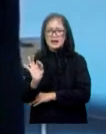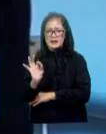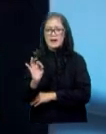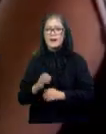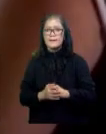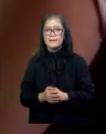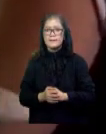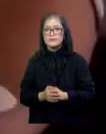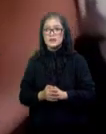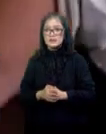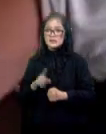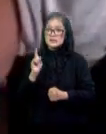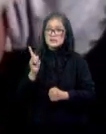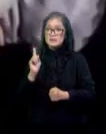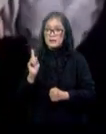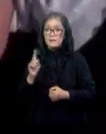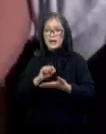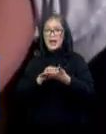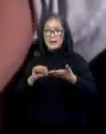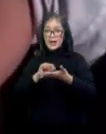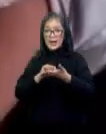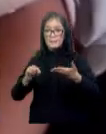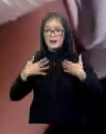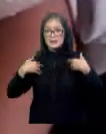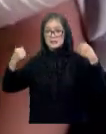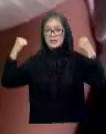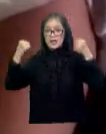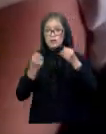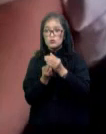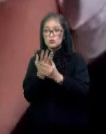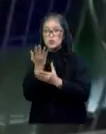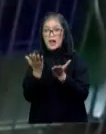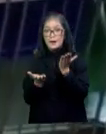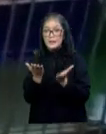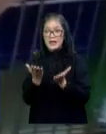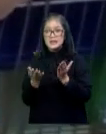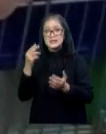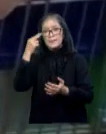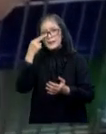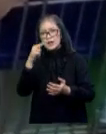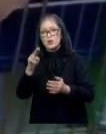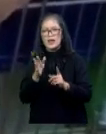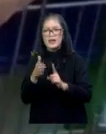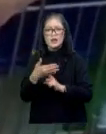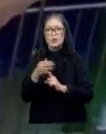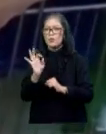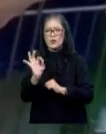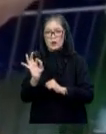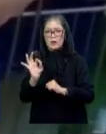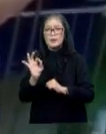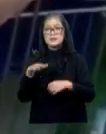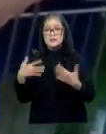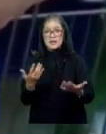Hal ini dikarenakan data nama tenaga kesehatan banyak yang belum muncul di aplikasi Peduli Lindungi. Padahal untuk bisa mendapatkan